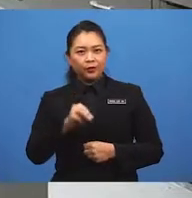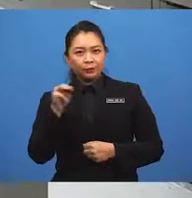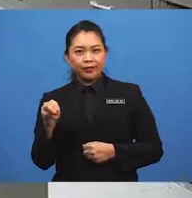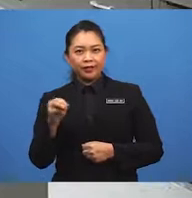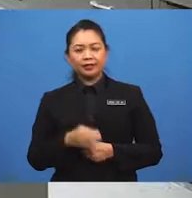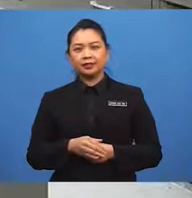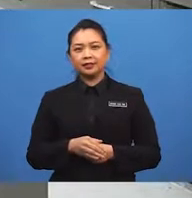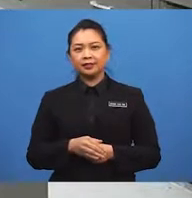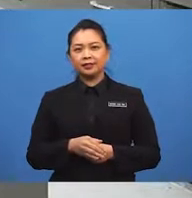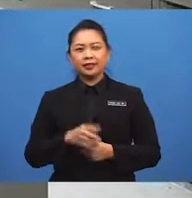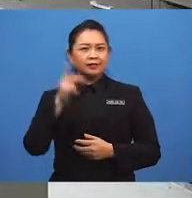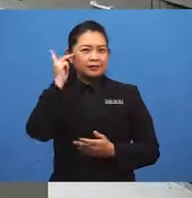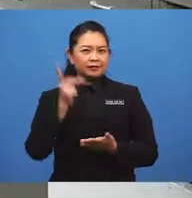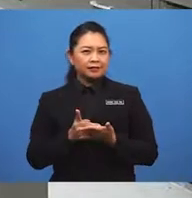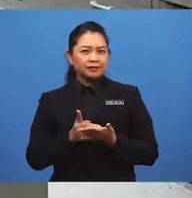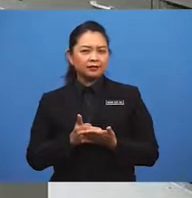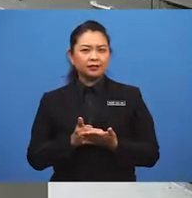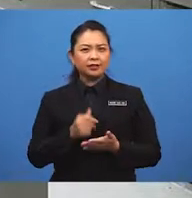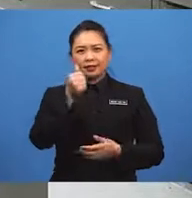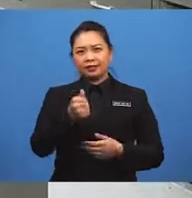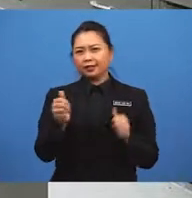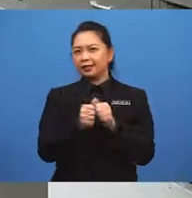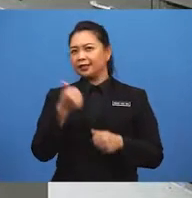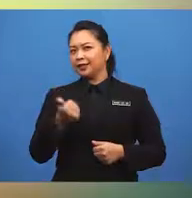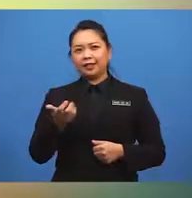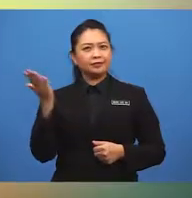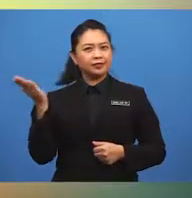Murid-murid, kenalkah anda dengan peranti-peranti ini?